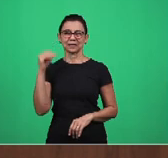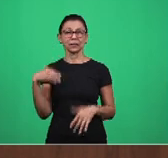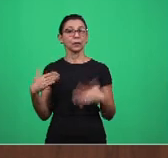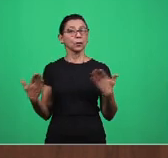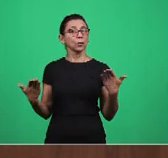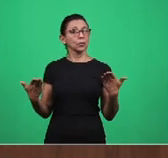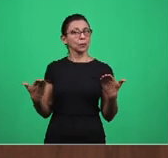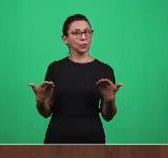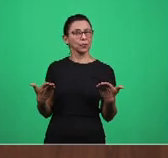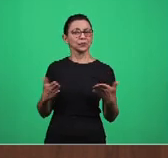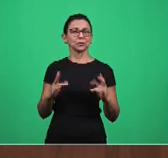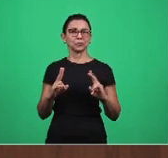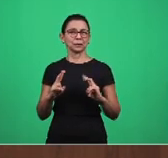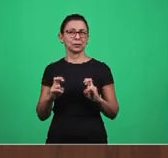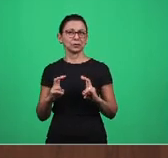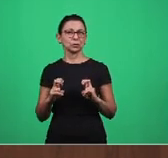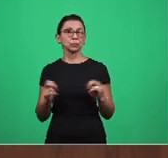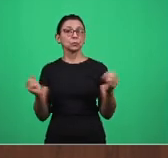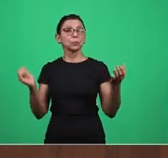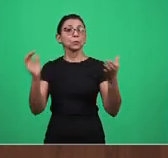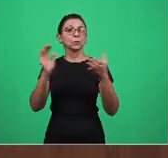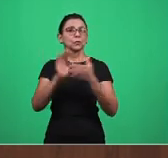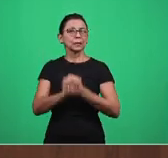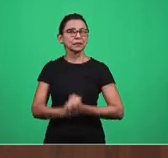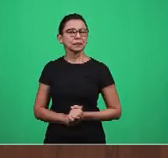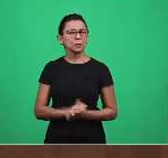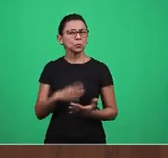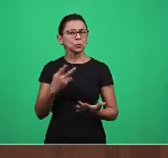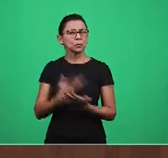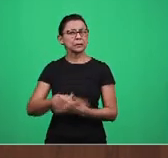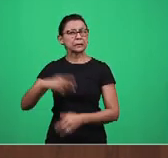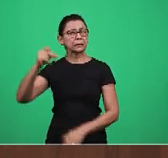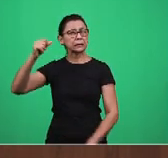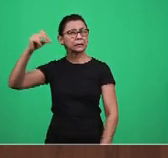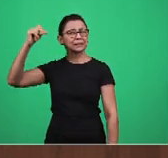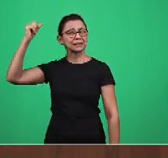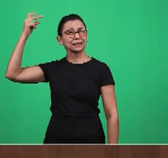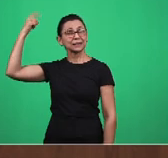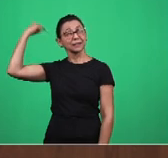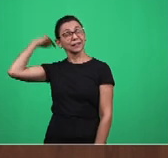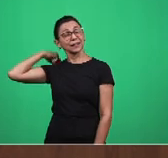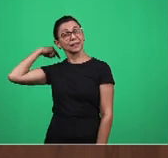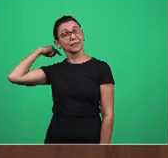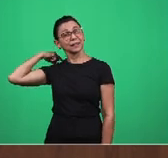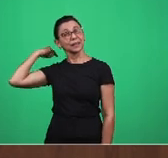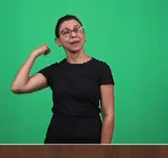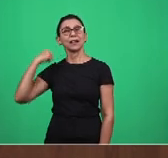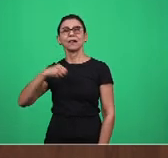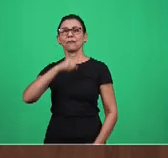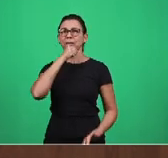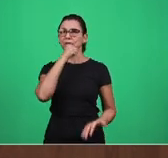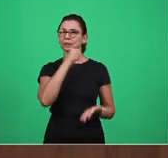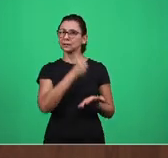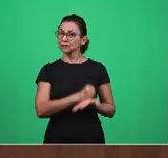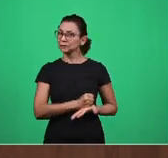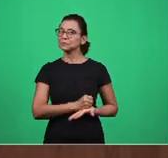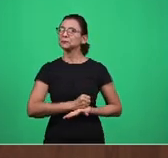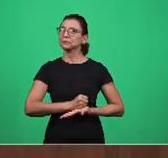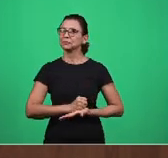nous allons parler sur le mariage qui s'est passé il y a très longtemps, décrit à l'Ancien